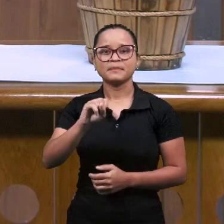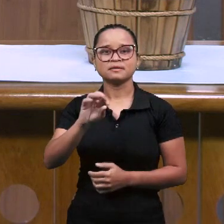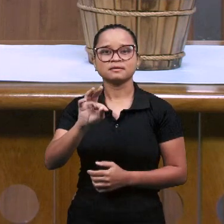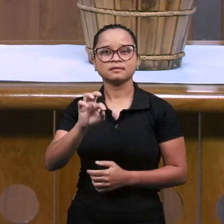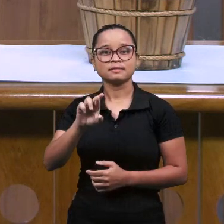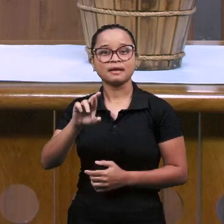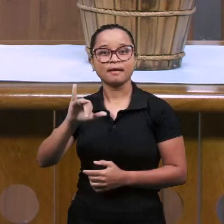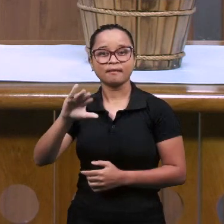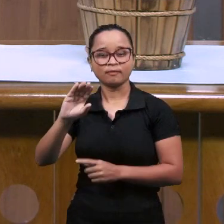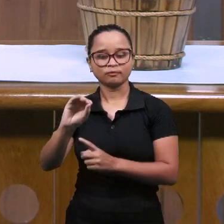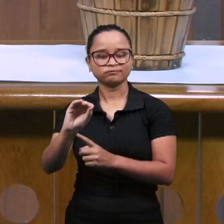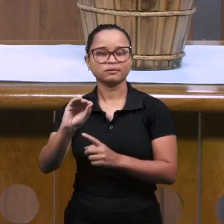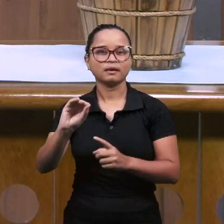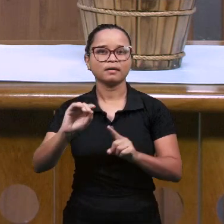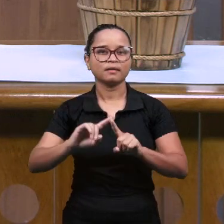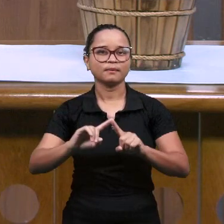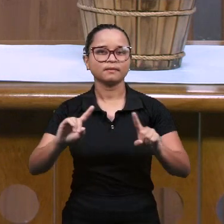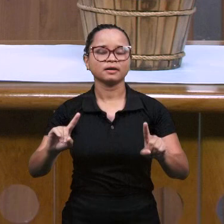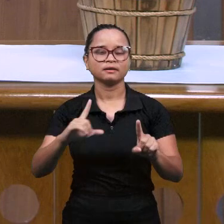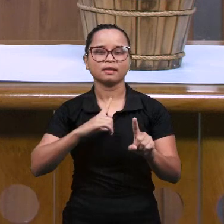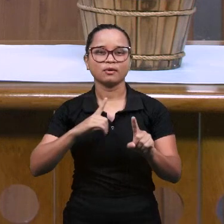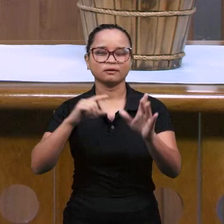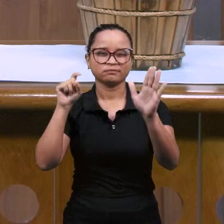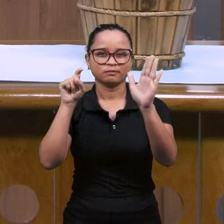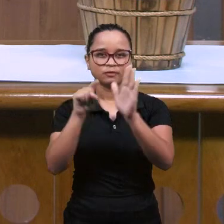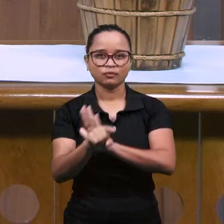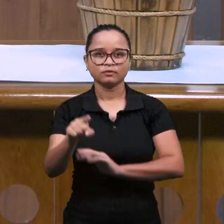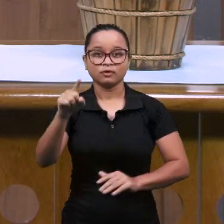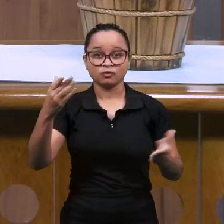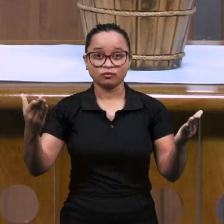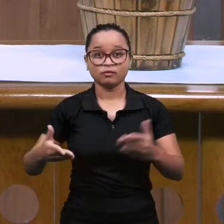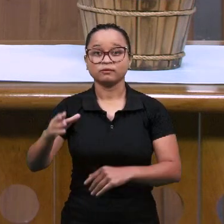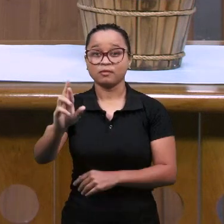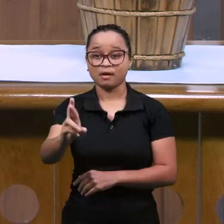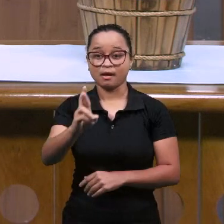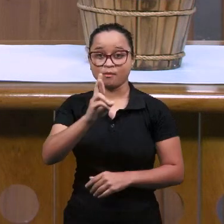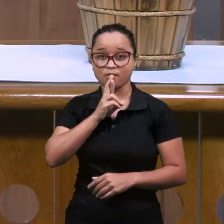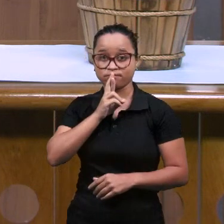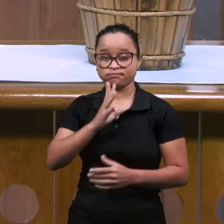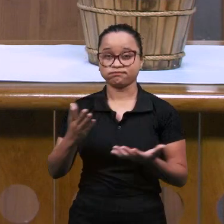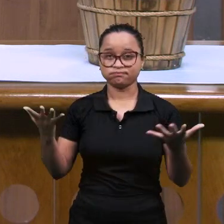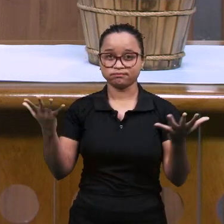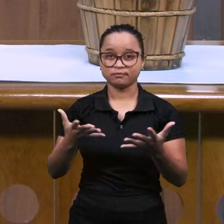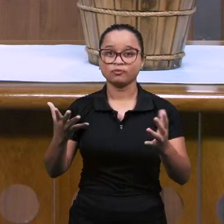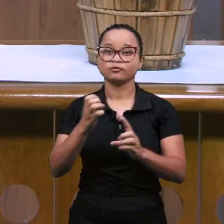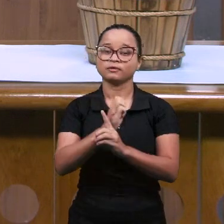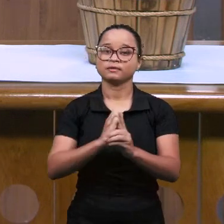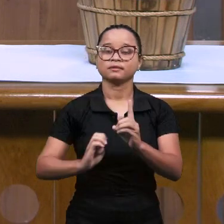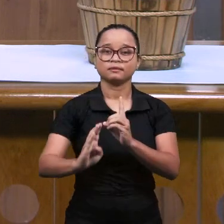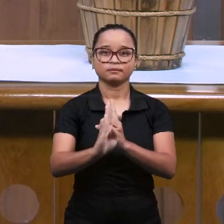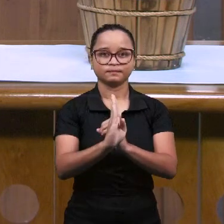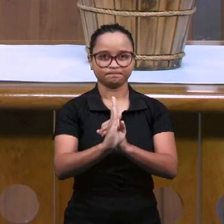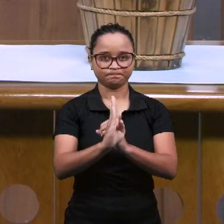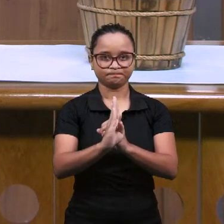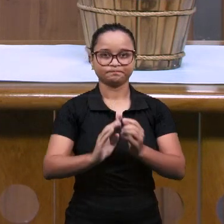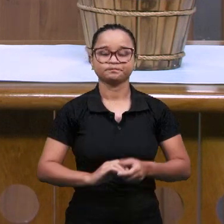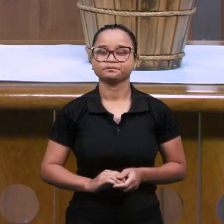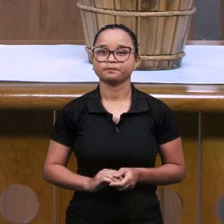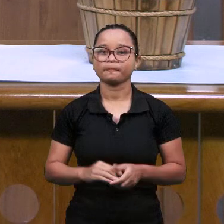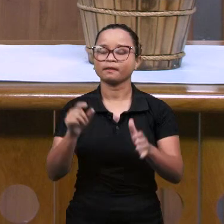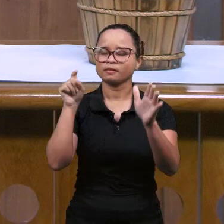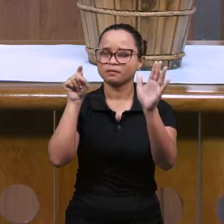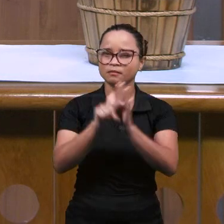il est tourné vers les questions qui sont répondues aujourd'hui ici dans notre école biblique dominicale. Et ces